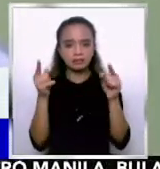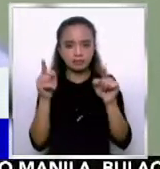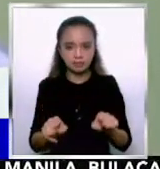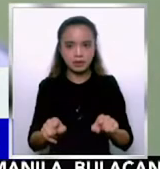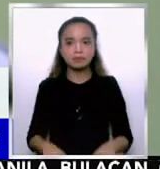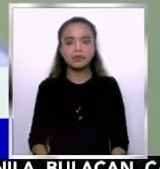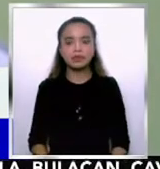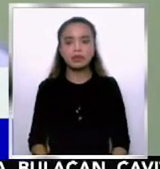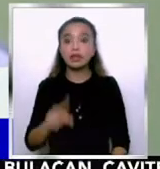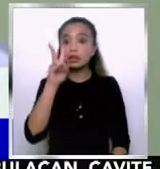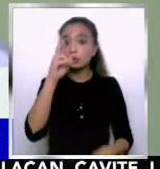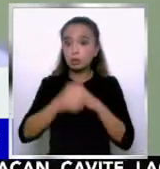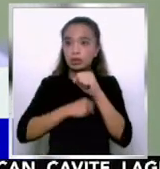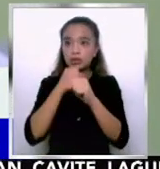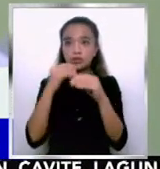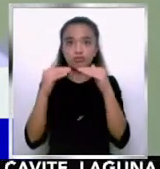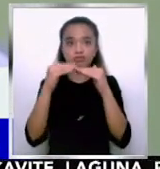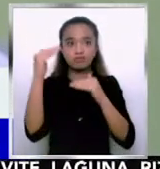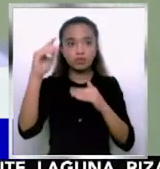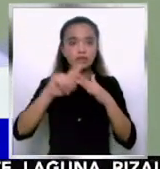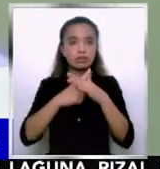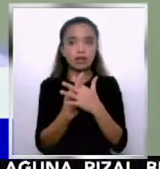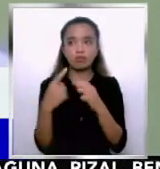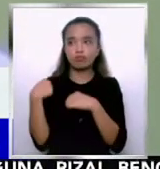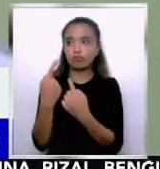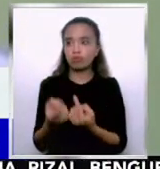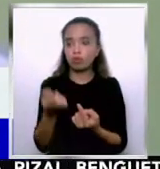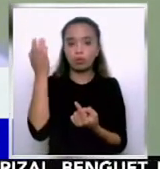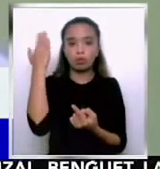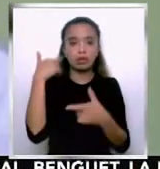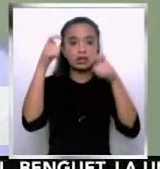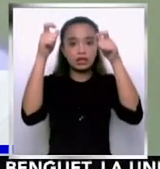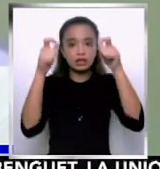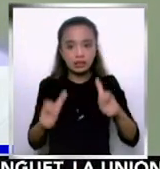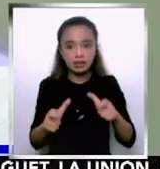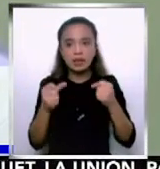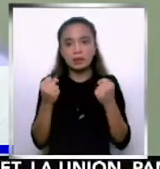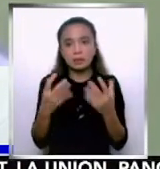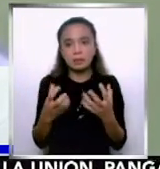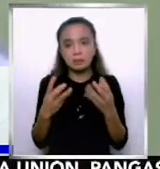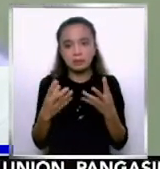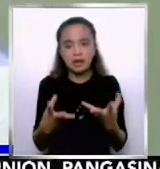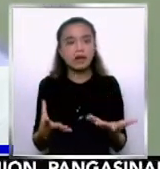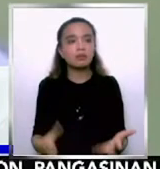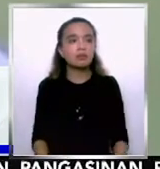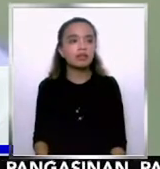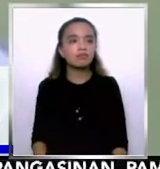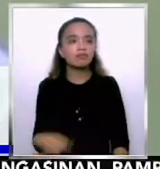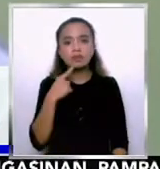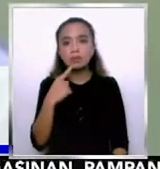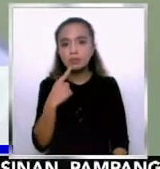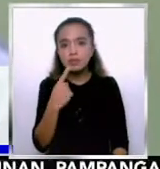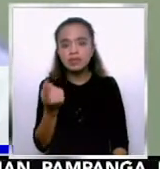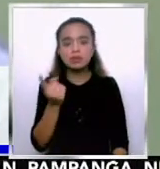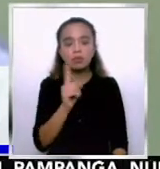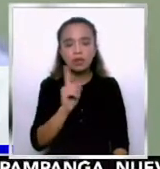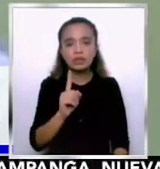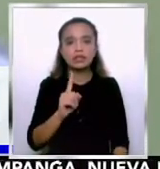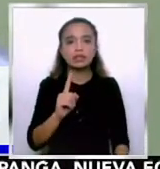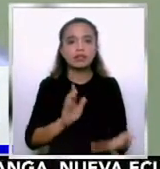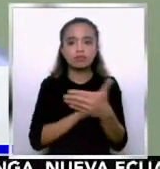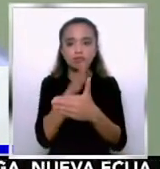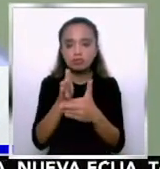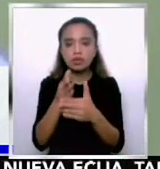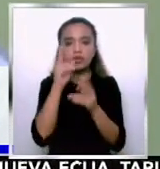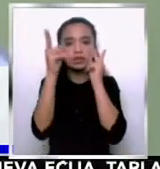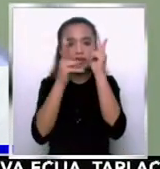down and marami talagang na-miss rin ng mga clinic visits. We really expect na may mga tao talaga magkakaroon ng emergencies.